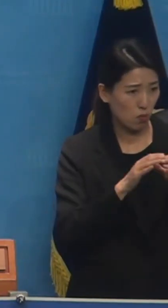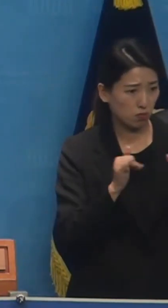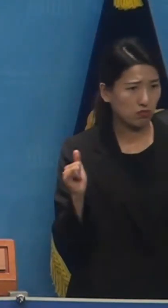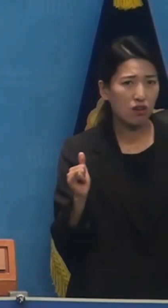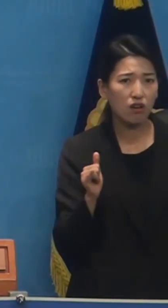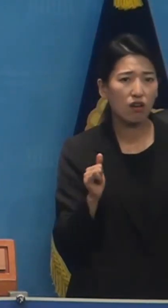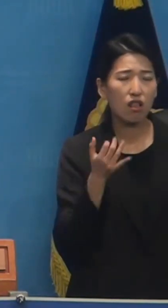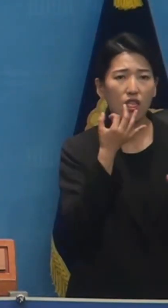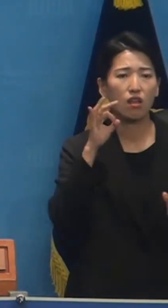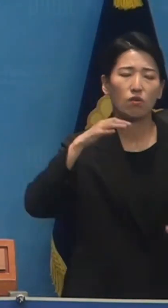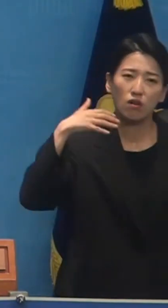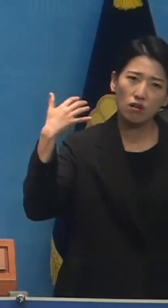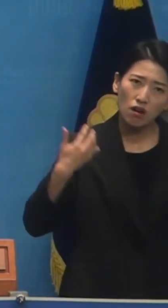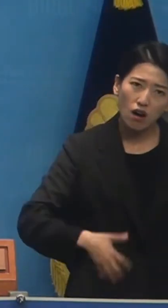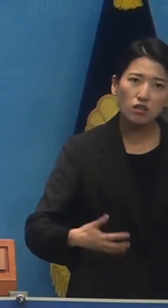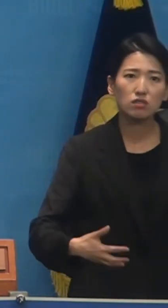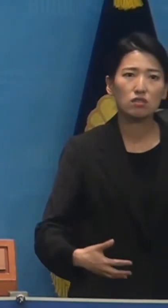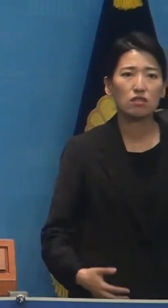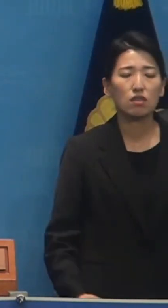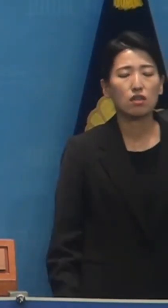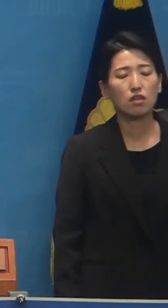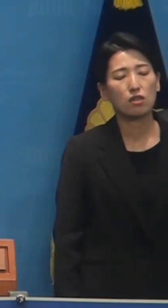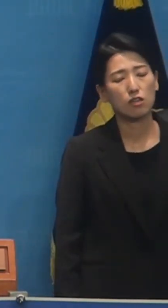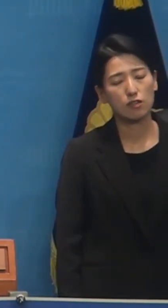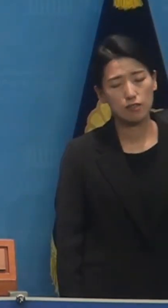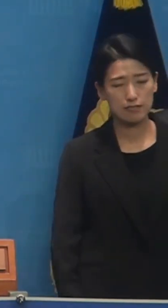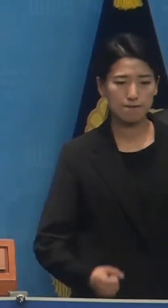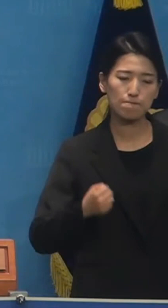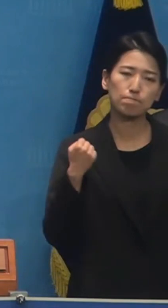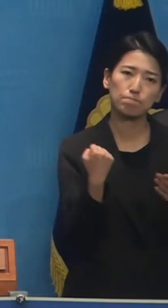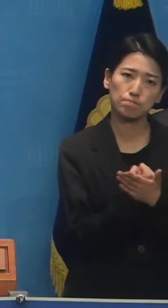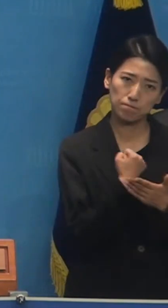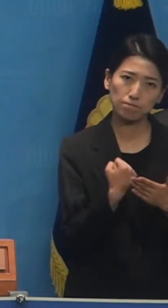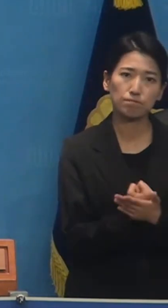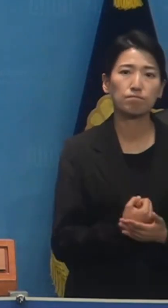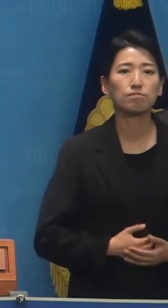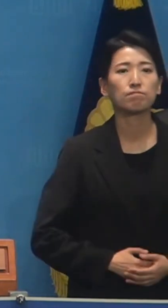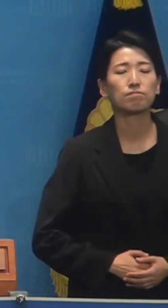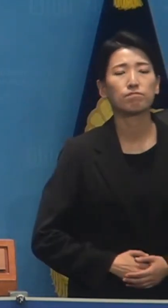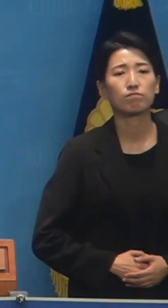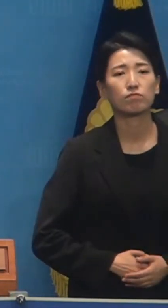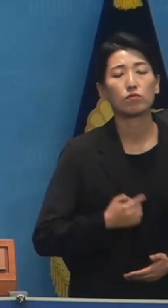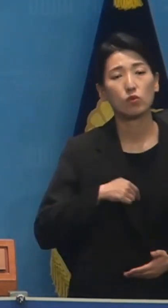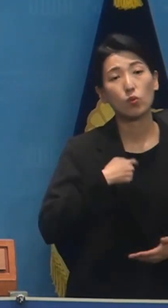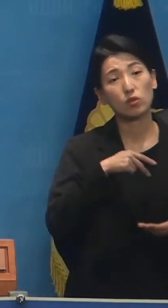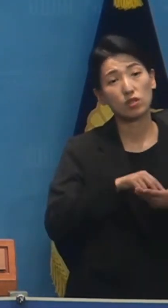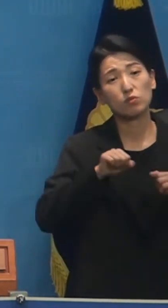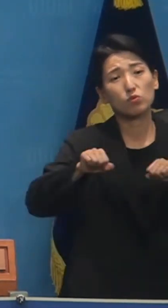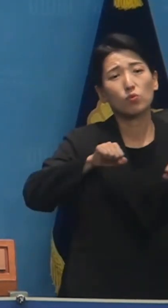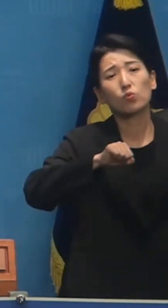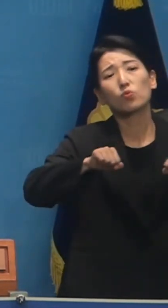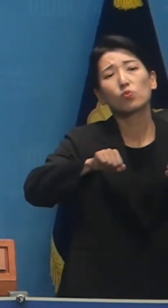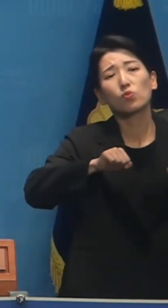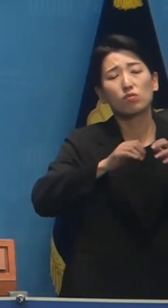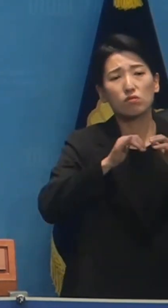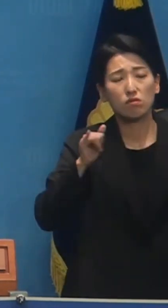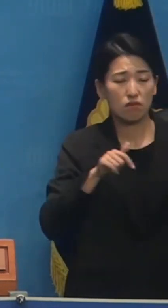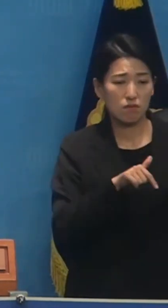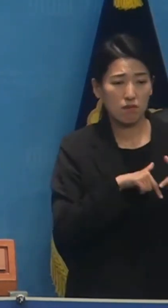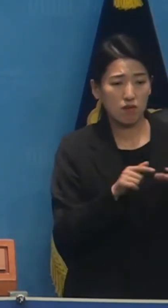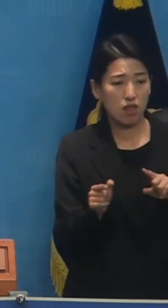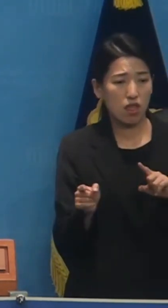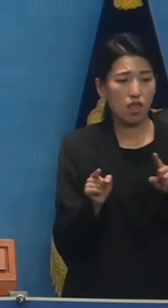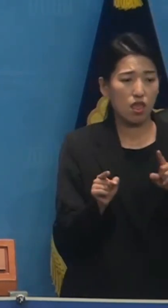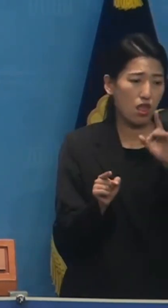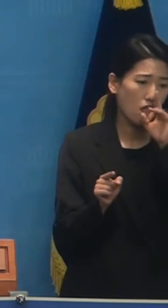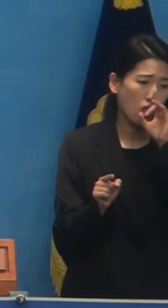있다. 안타까운 일입니다. 많은 독립운동가 후손들이 명예를 회복하지 못한